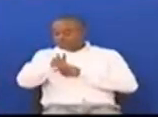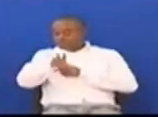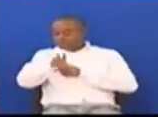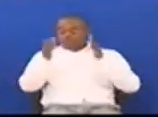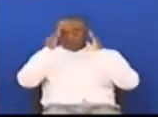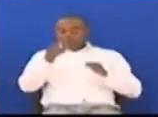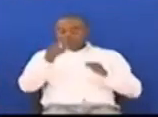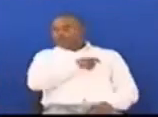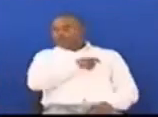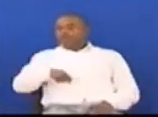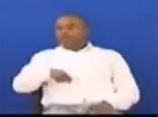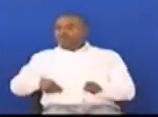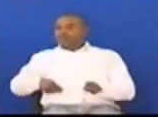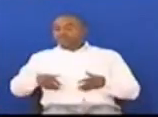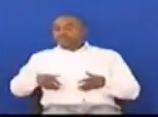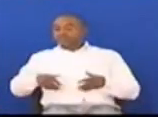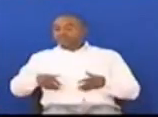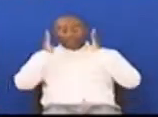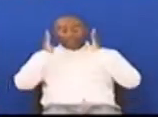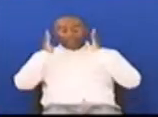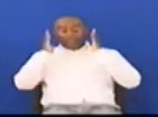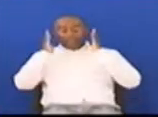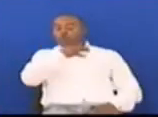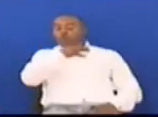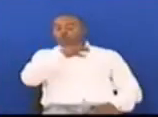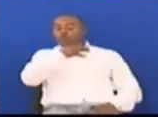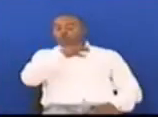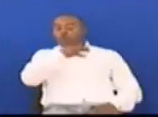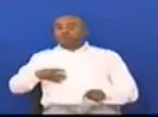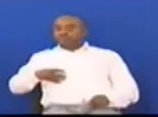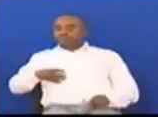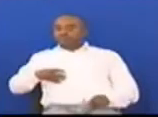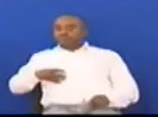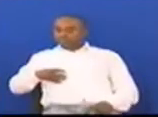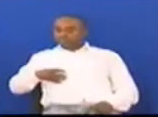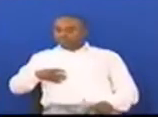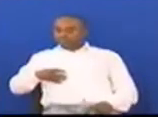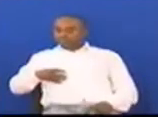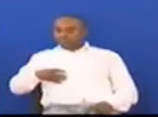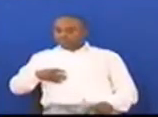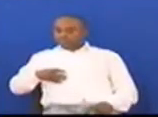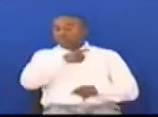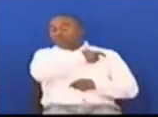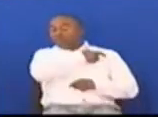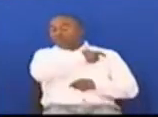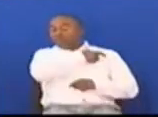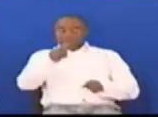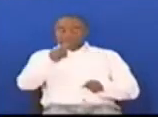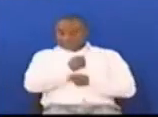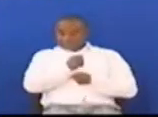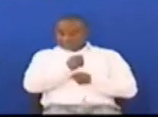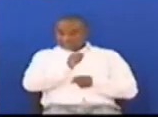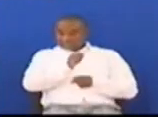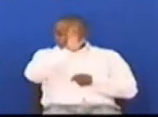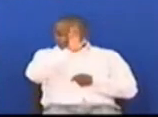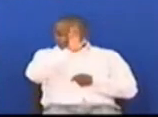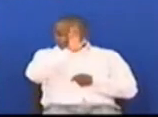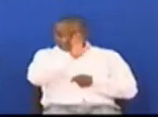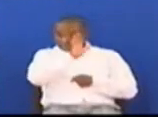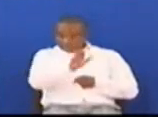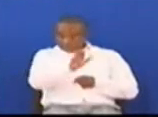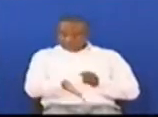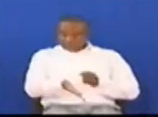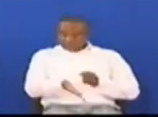Rais ndiye amri jeshi mkuu wa majeshi yote ya nchi hii. Mheshimiwa Rais amefanya kazi na kazi yake ndio inokwenda kumpeleka kuomba